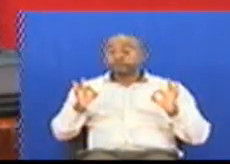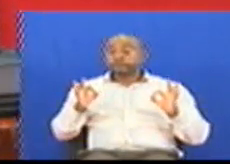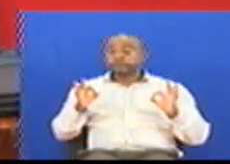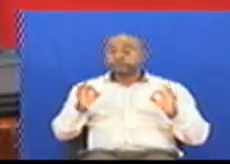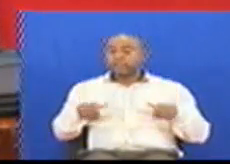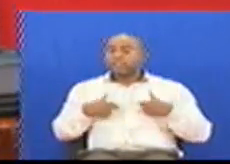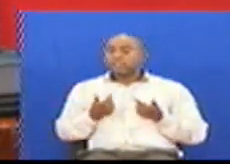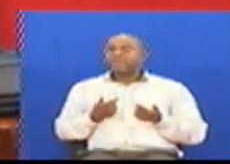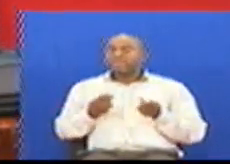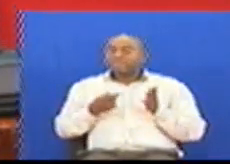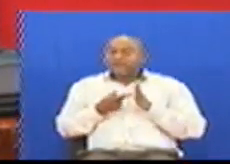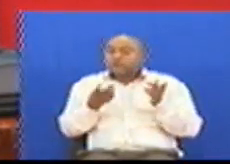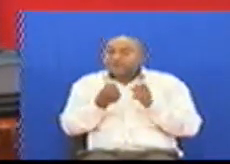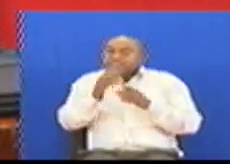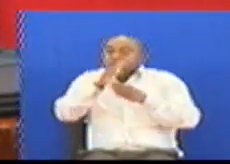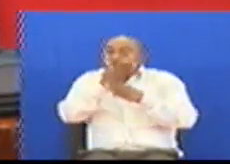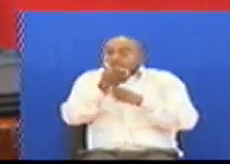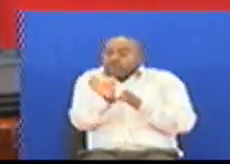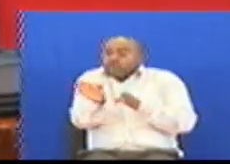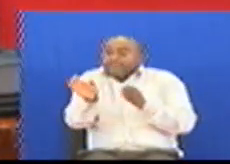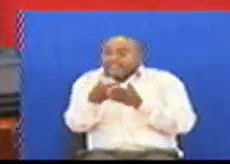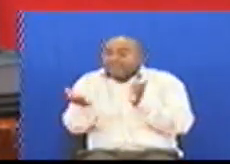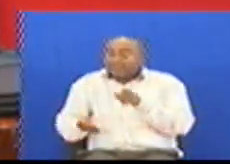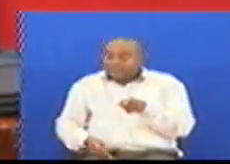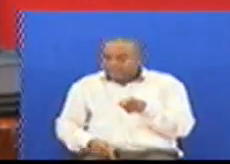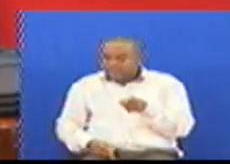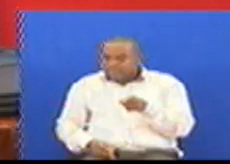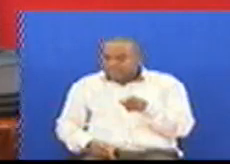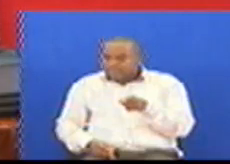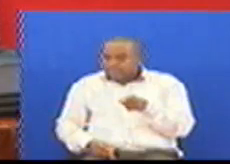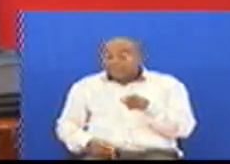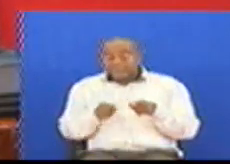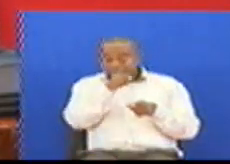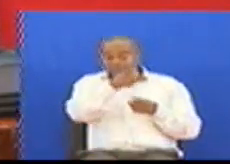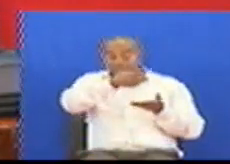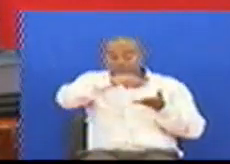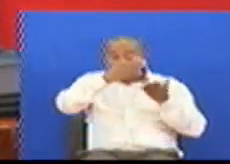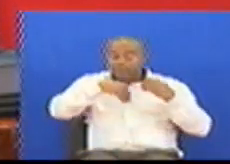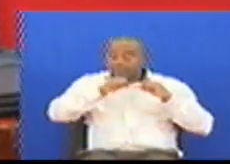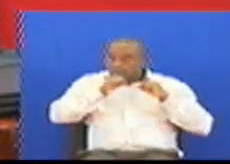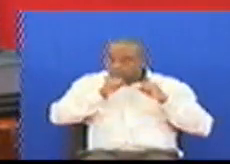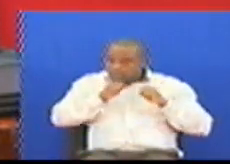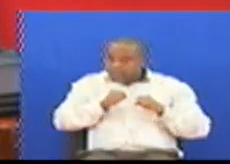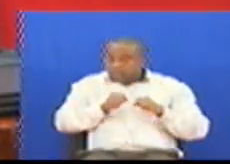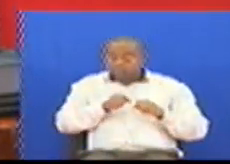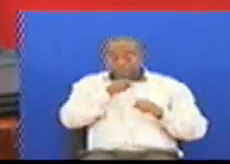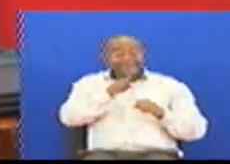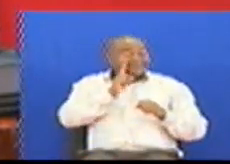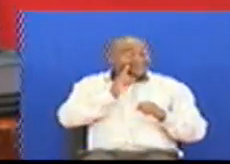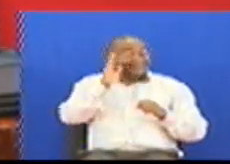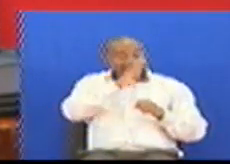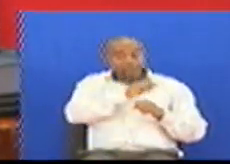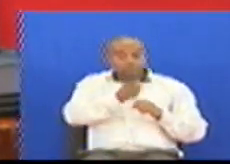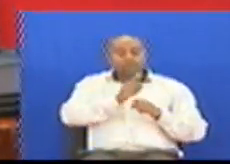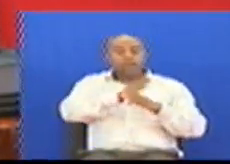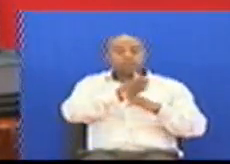tusipoweka fedha ya matengenezo, yani vituo vya afya vinahitaji tuwe na hela za kufanya ile miundombinu kila siku iwe inapendeza. Kwa